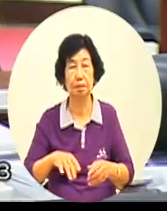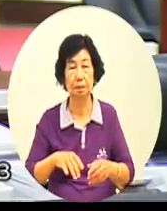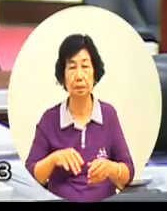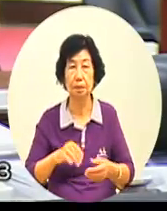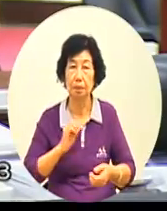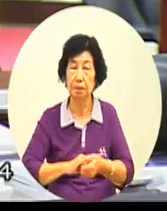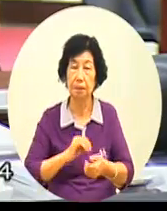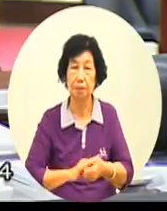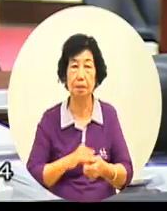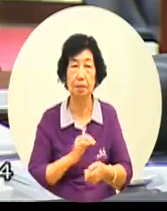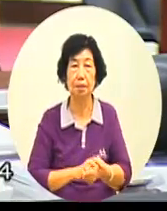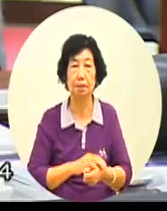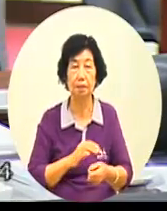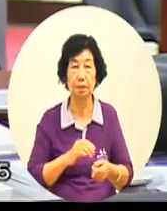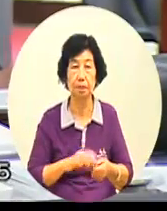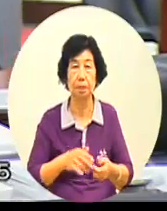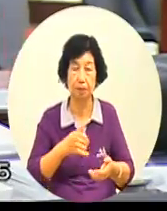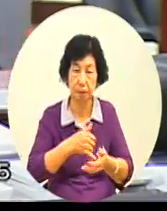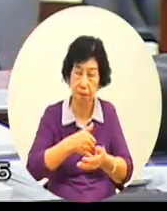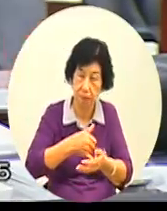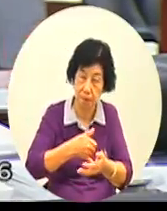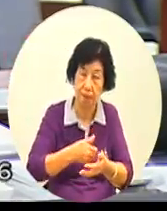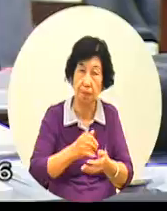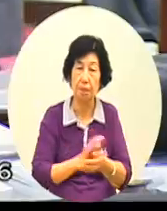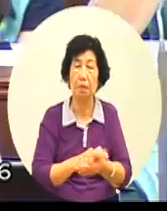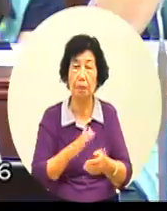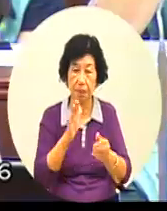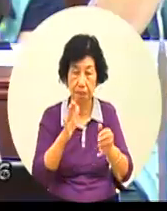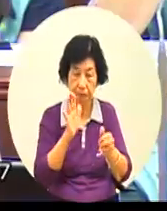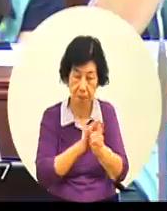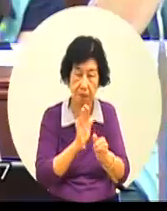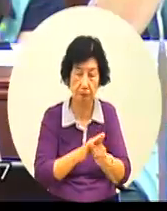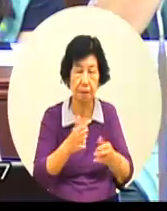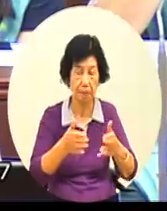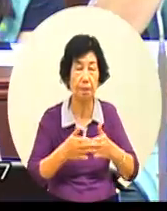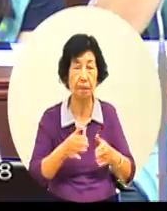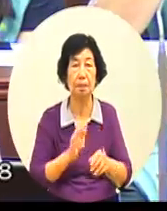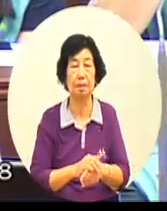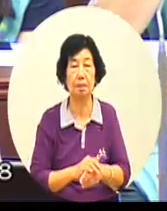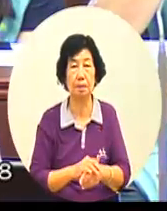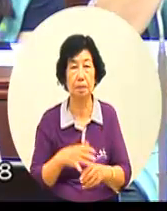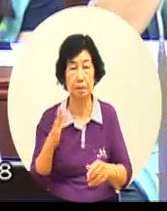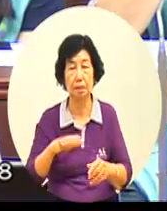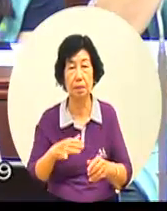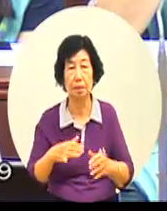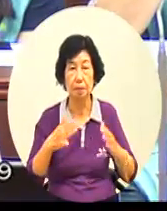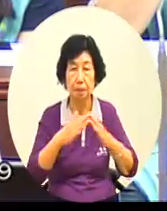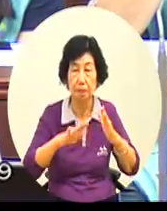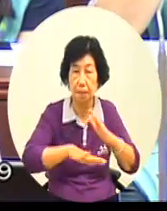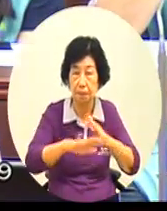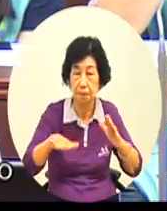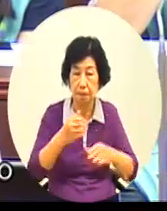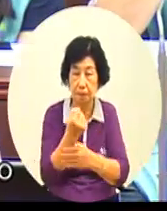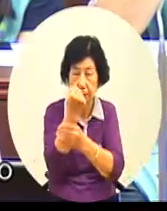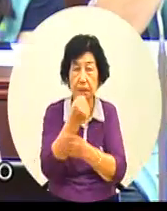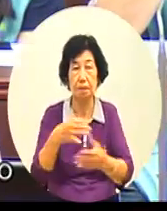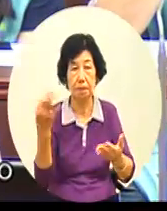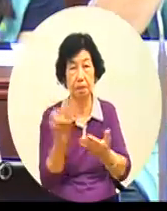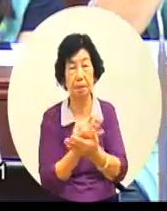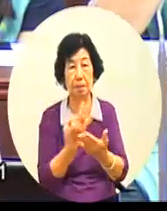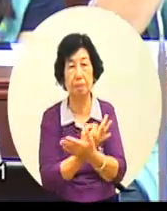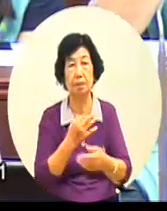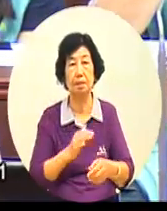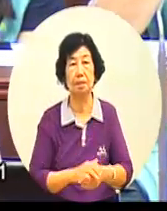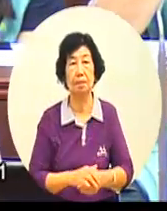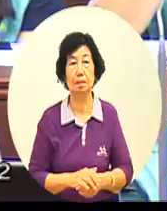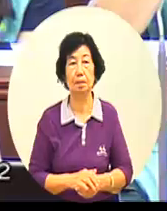对, 对，但是他还是有需要协助的部分，因为他比较欠缺家庭支持的系统。 对， 所以他家庭支持系统